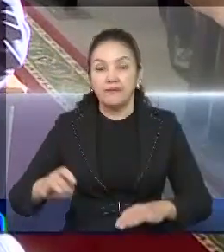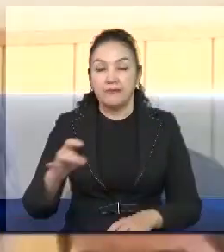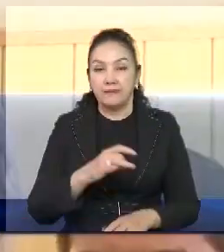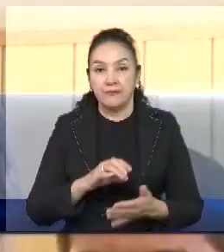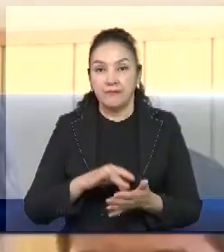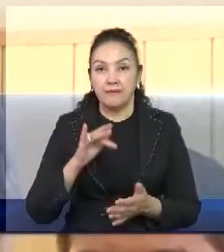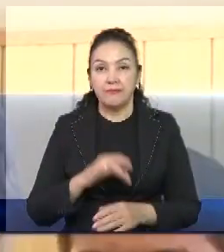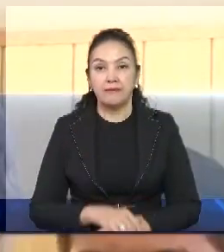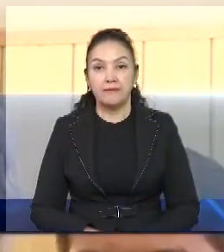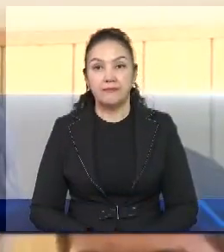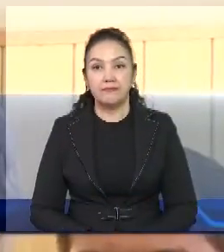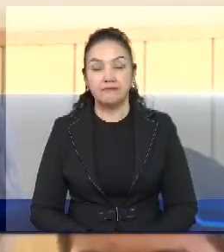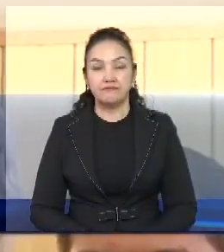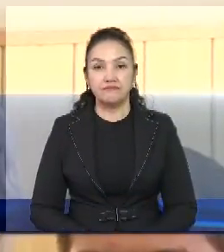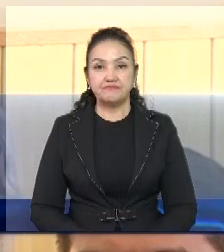центра